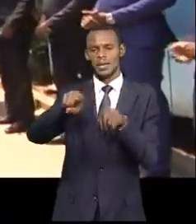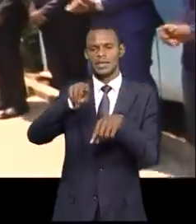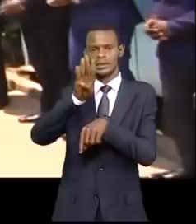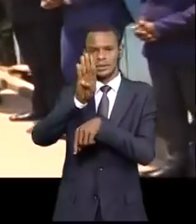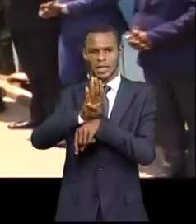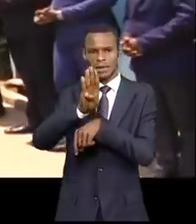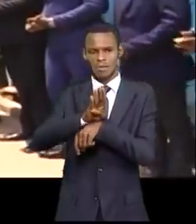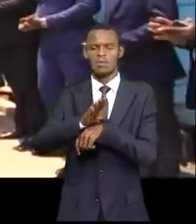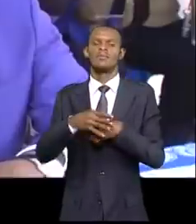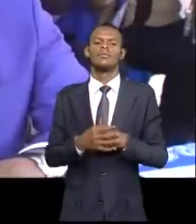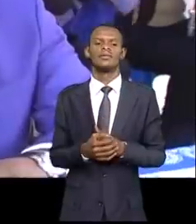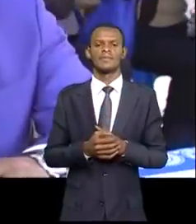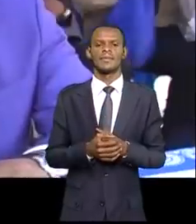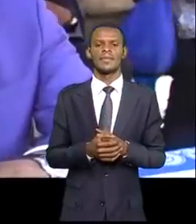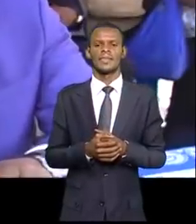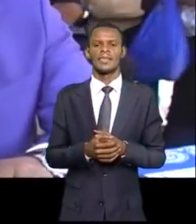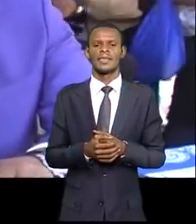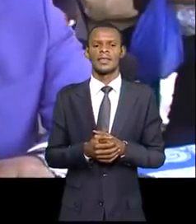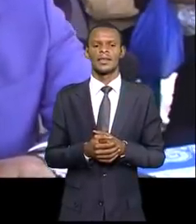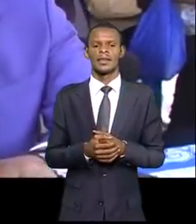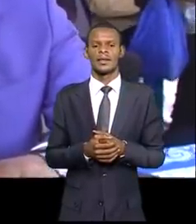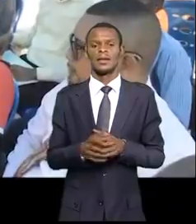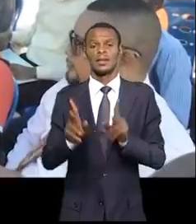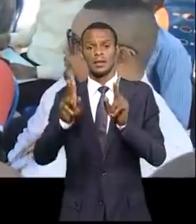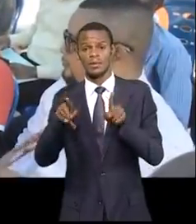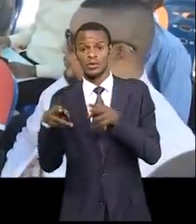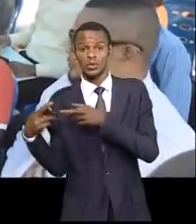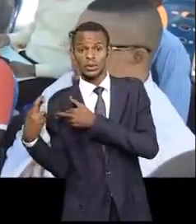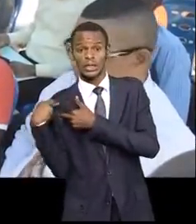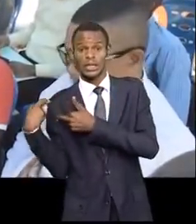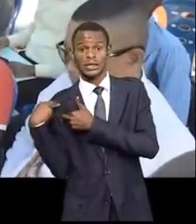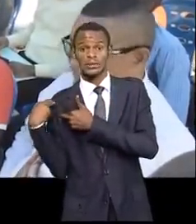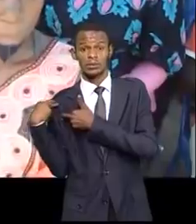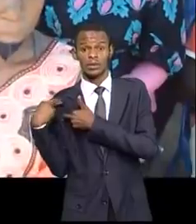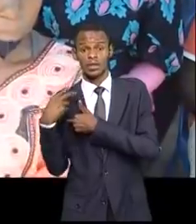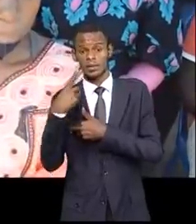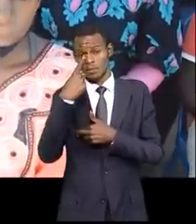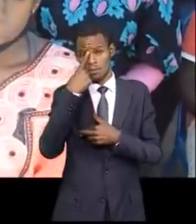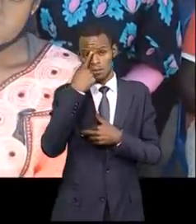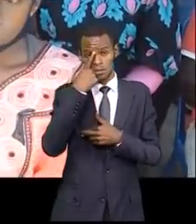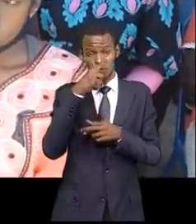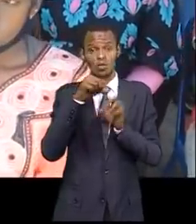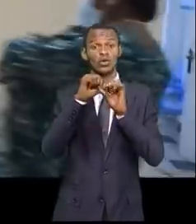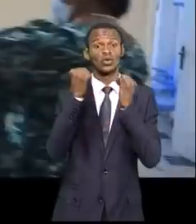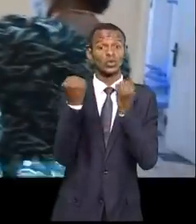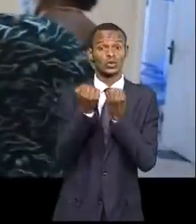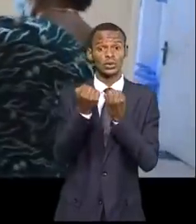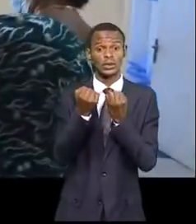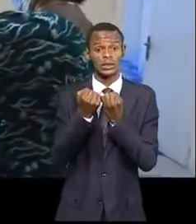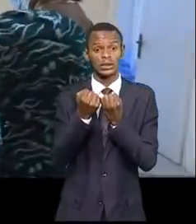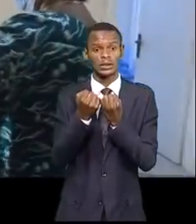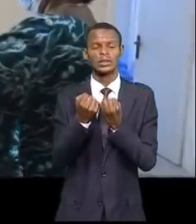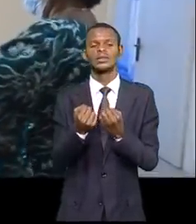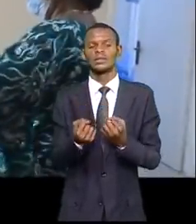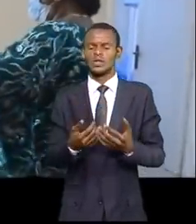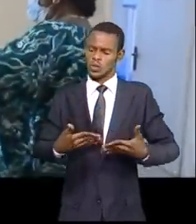devant les agents et cadres de cette entreprise le plan triennal de relance 2021 2023 à l'occasion d'une